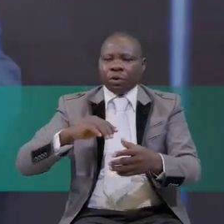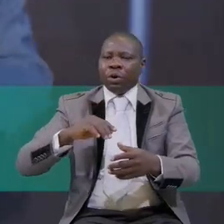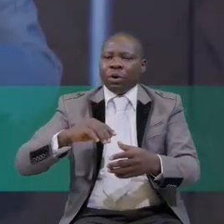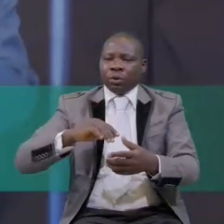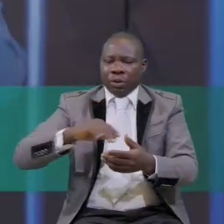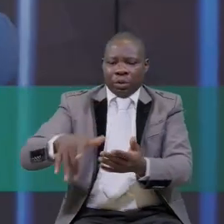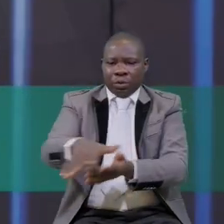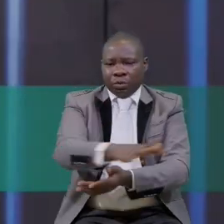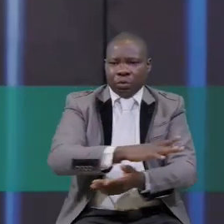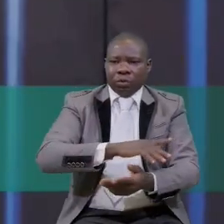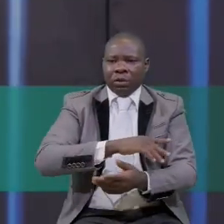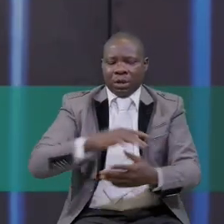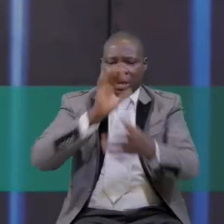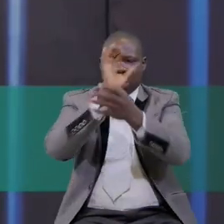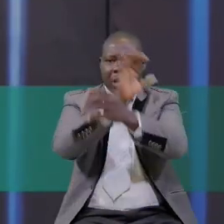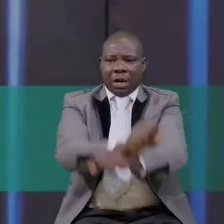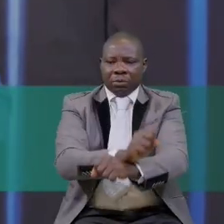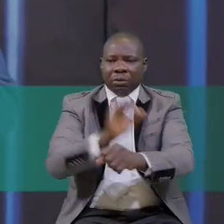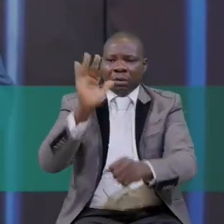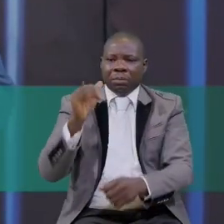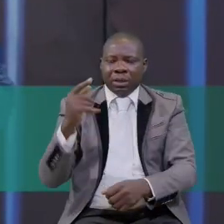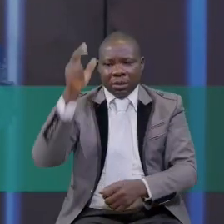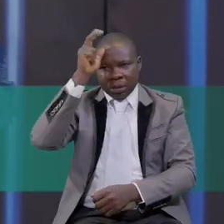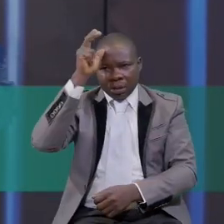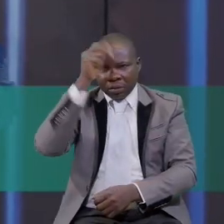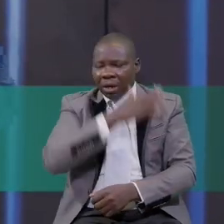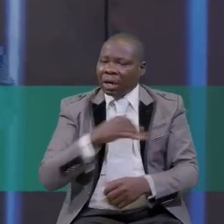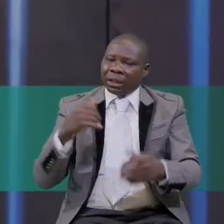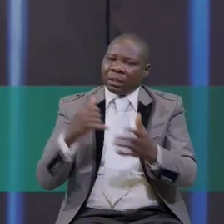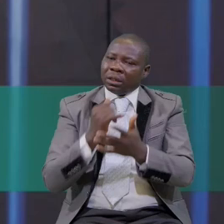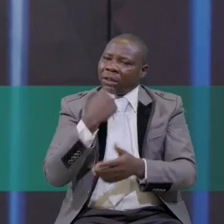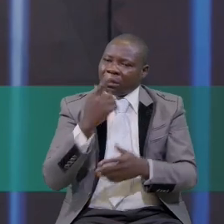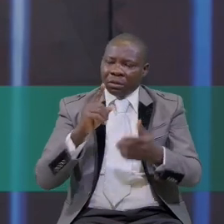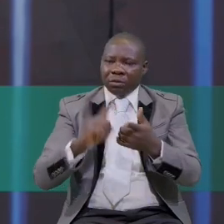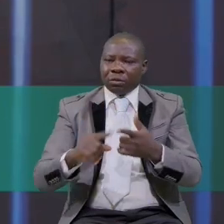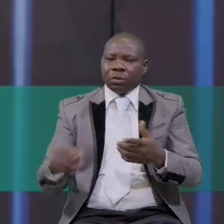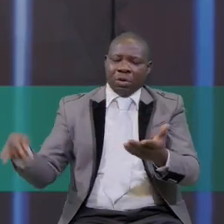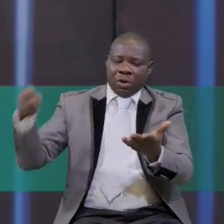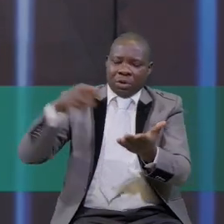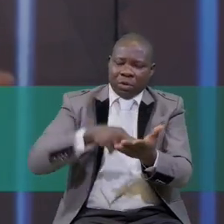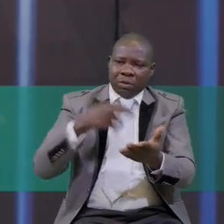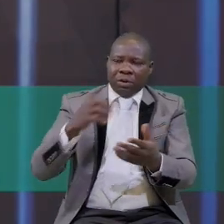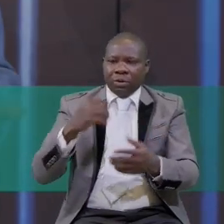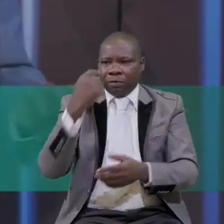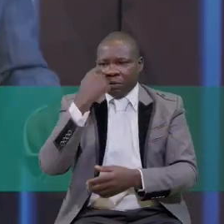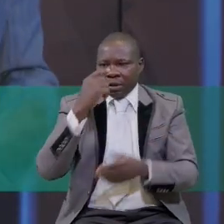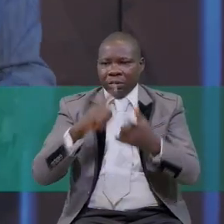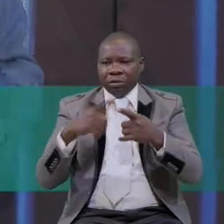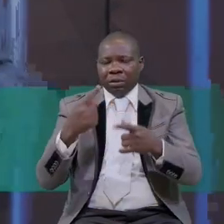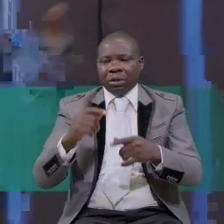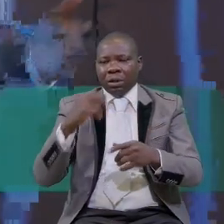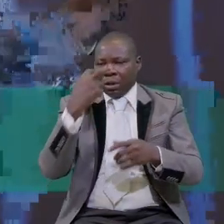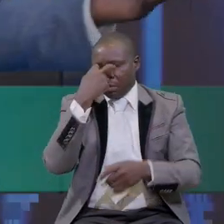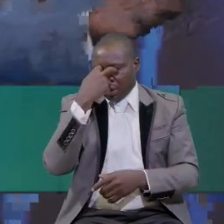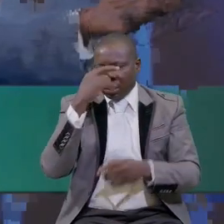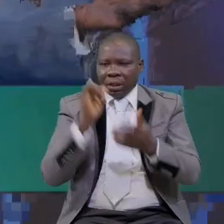captivés par le diable et le recouvrement de la vue aux aveugles. La raison pour